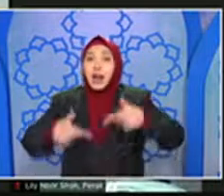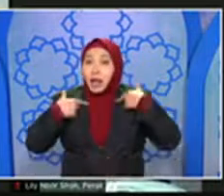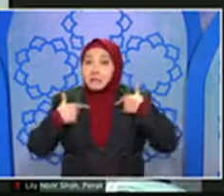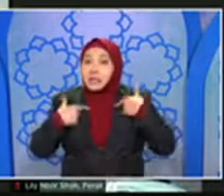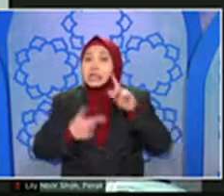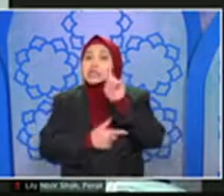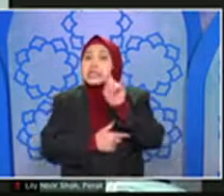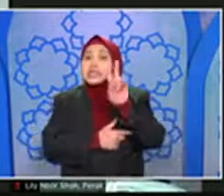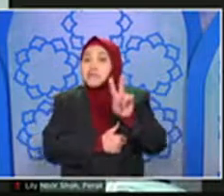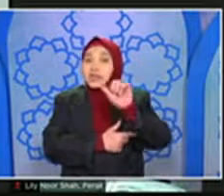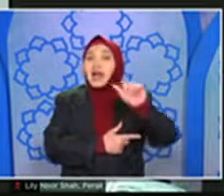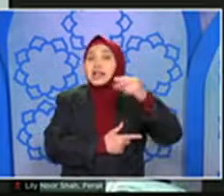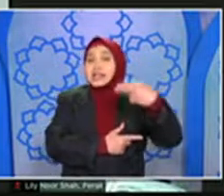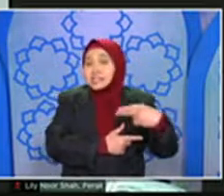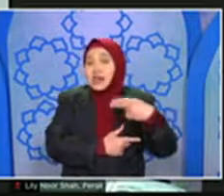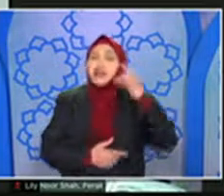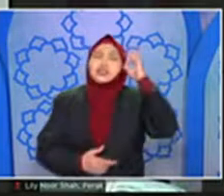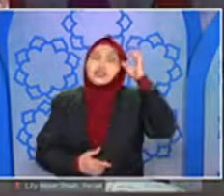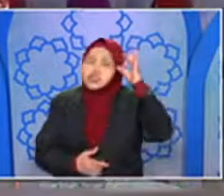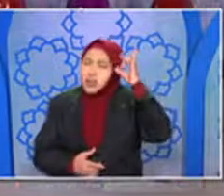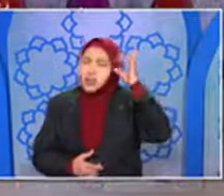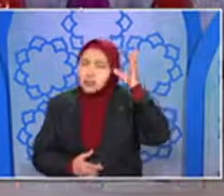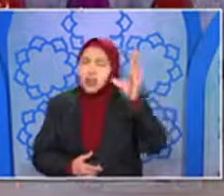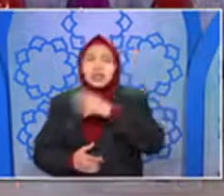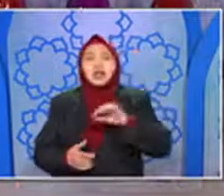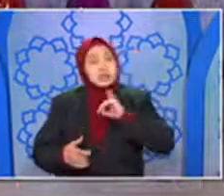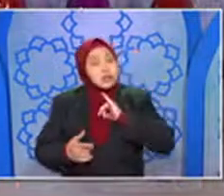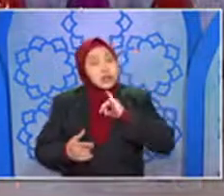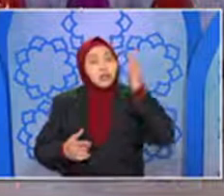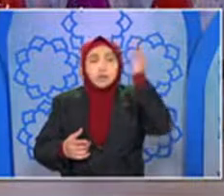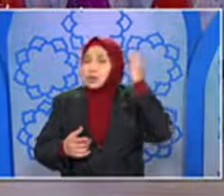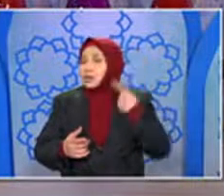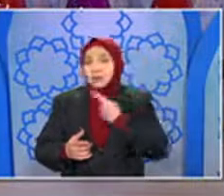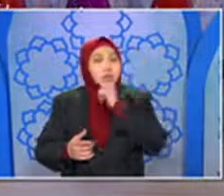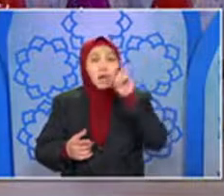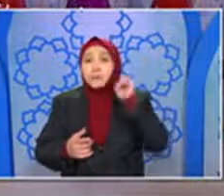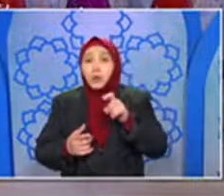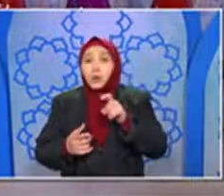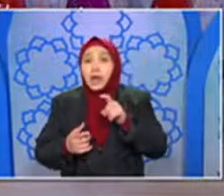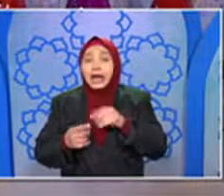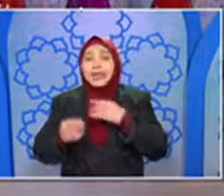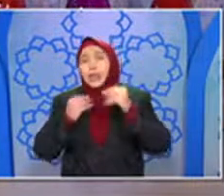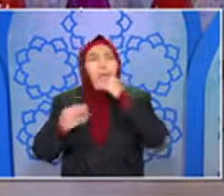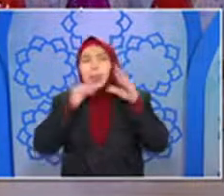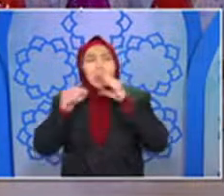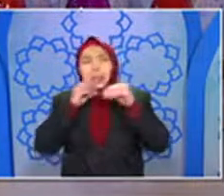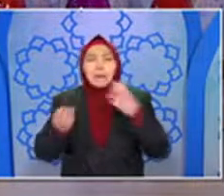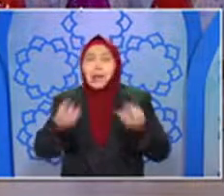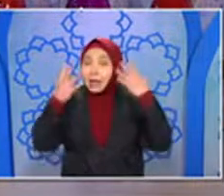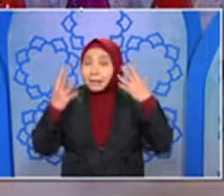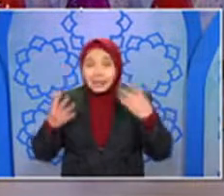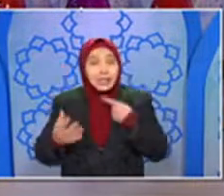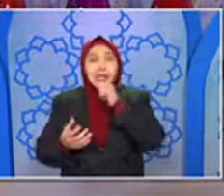TV Al Hijrah insya-Allah. Jadi saya kira kita tak perlu nak membebel panjang-panjang. Kita pun dah tak sabar nak